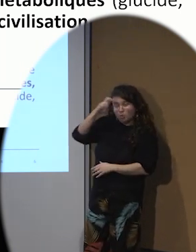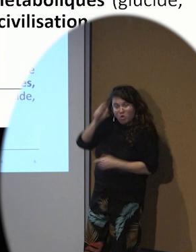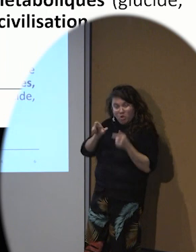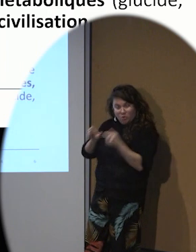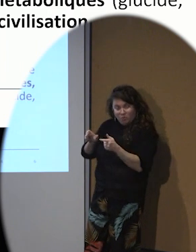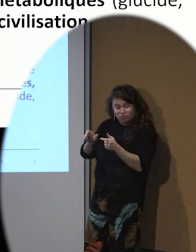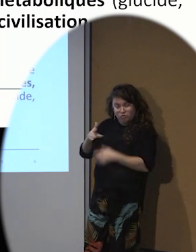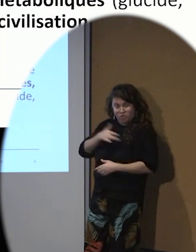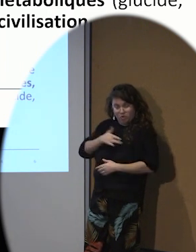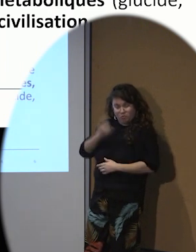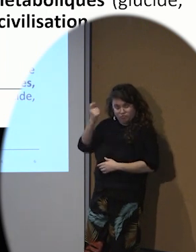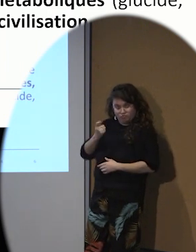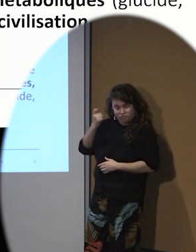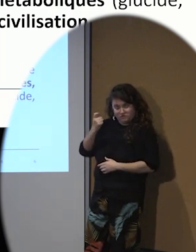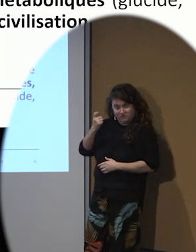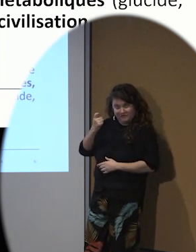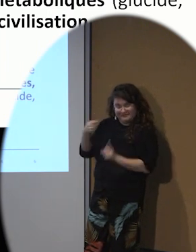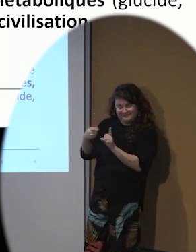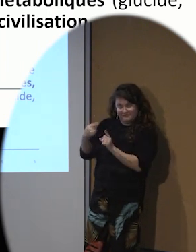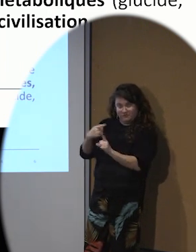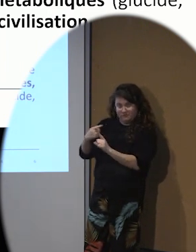infarctus en plus moins sévères.